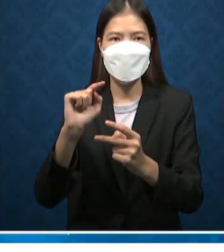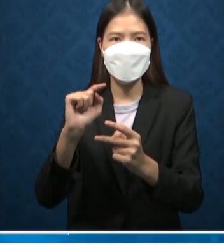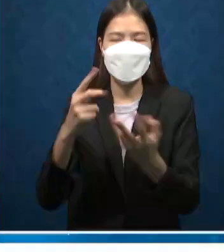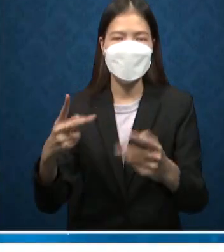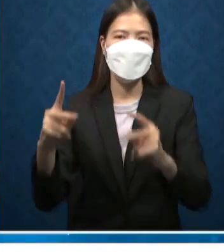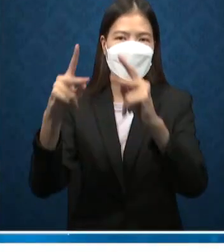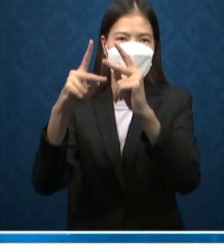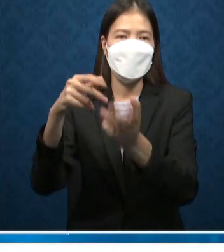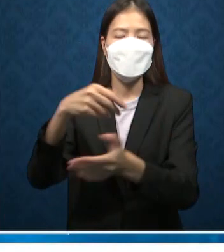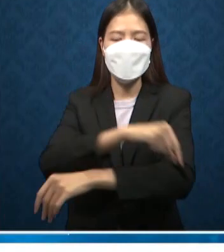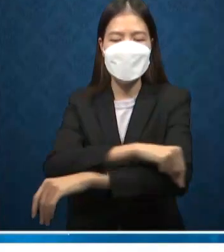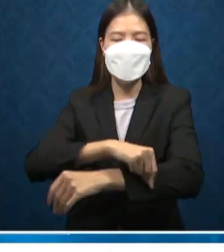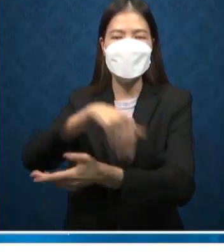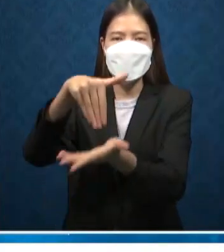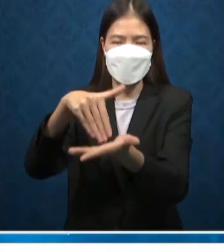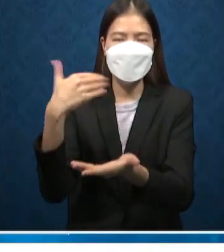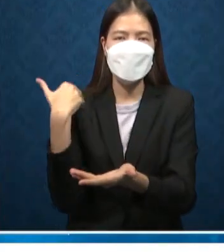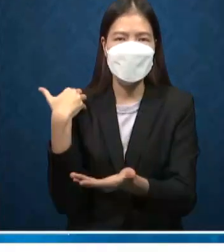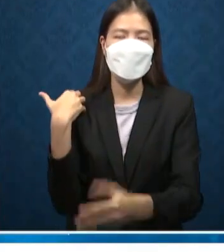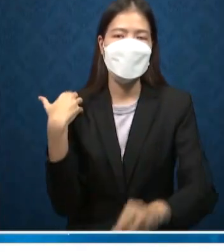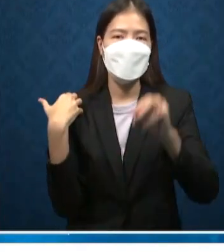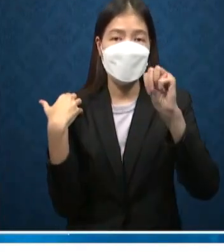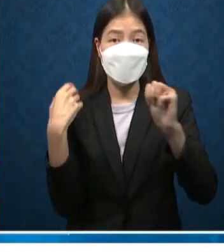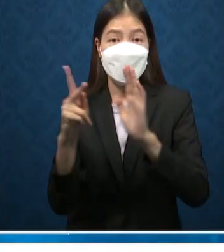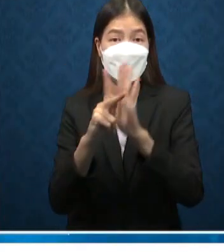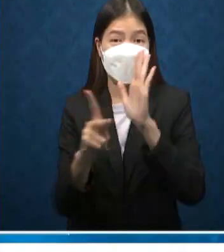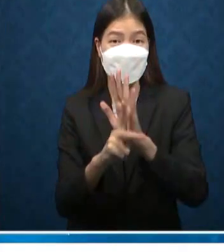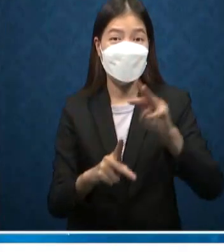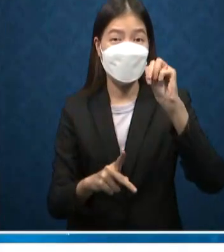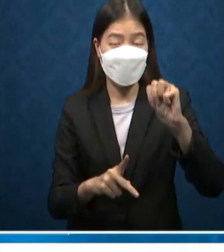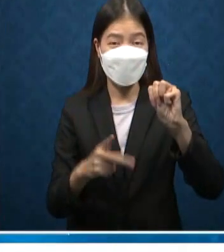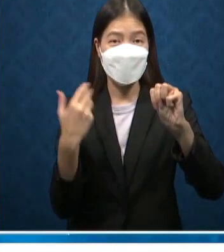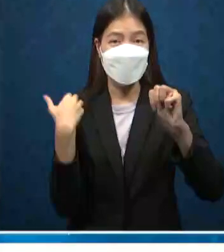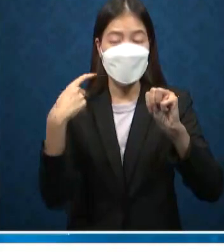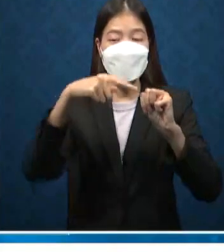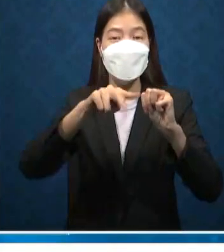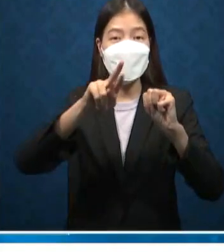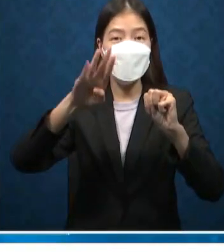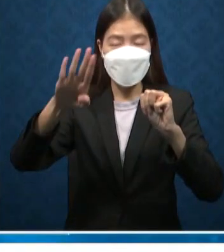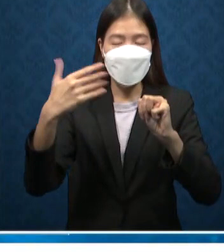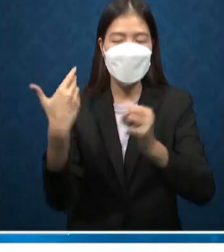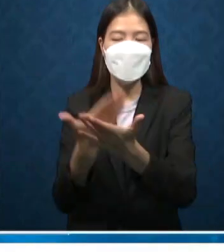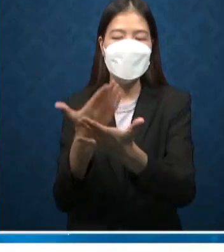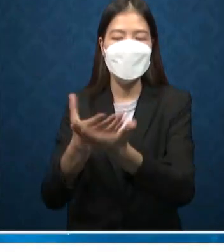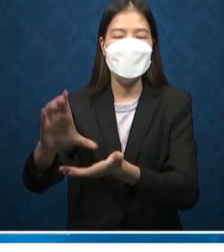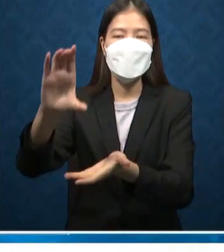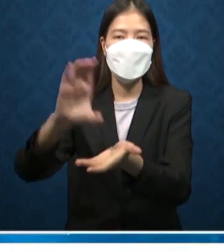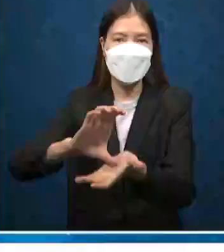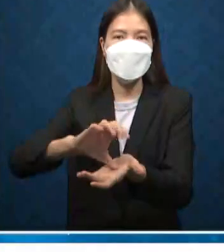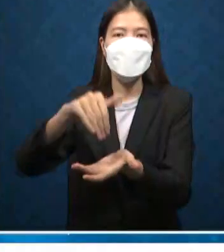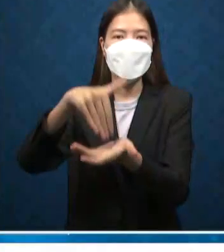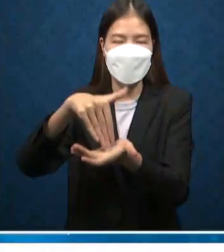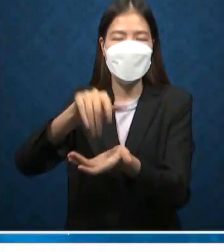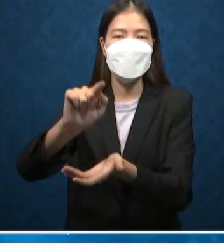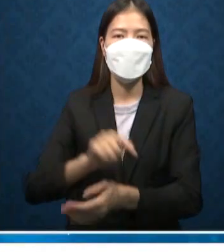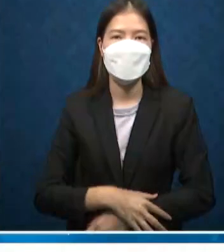ำนาจตามมาตรา7วงเล็บ1ตามพ.ร.บ.เงินคงคลัง นะครับซึ่ง